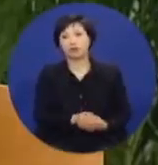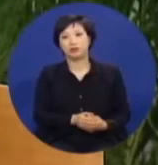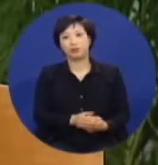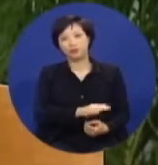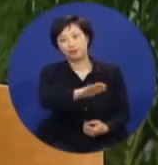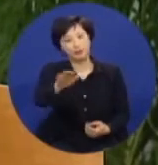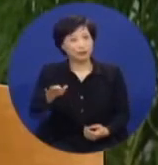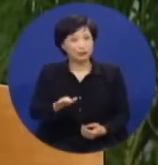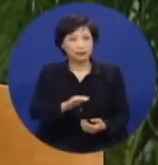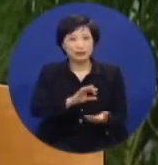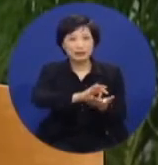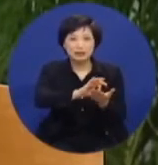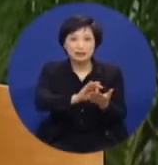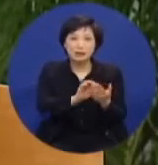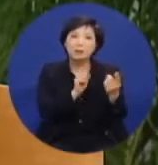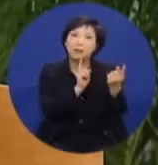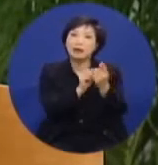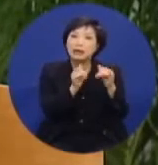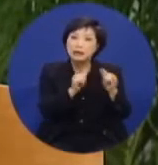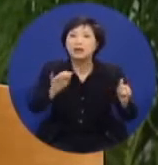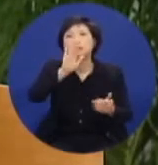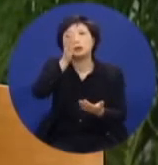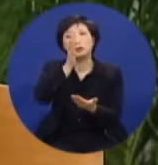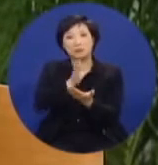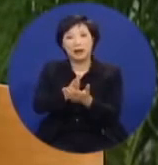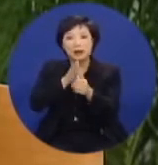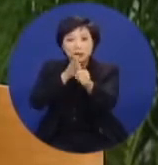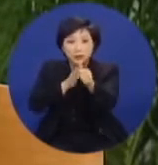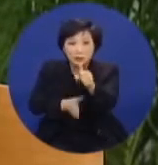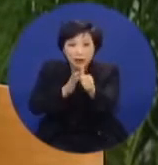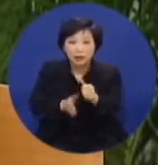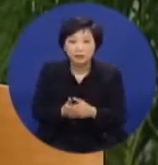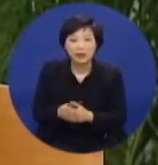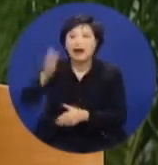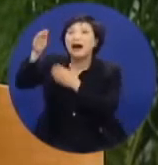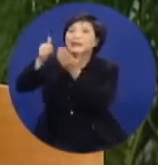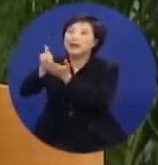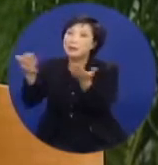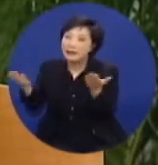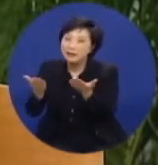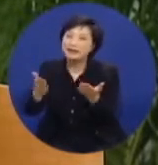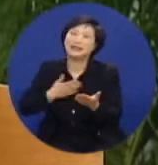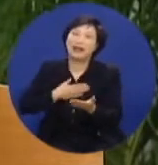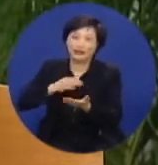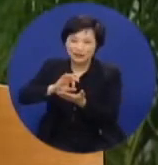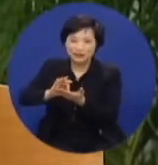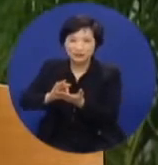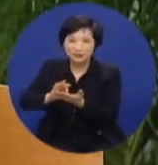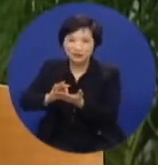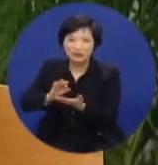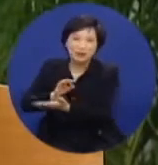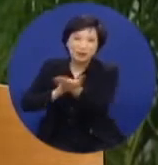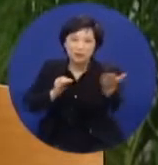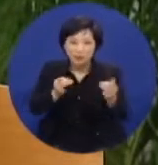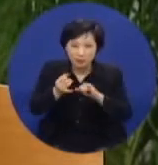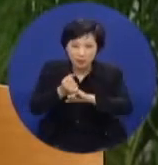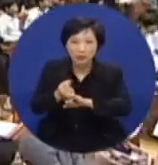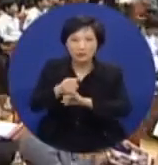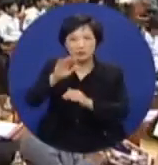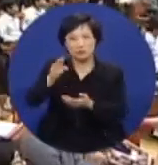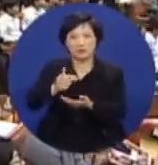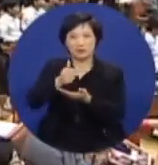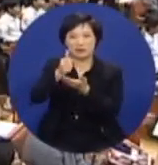우리는 사용되는 자가 되게 말길 바라며 하나님의 이 했어야지 는 여러분 되기를 침으로 지가